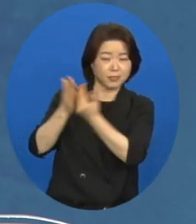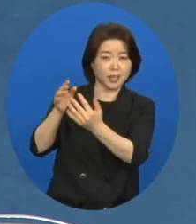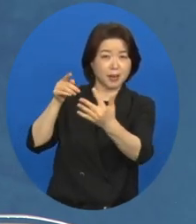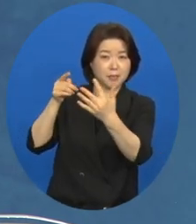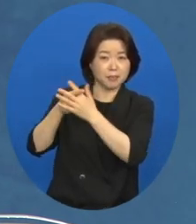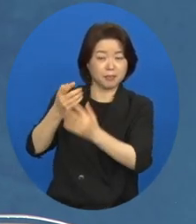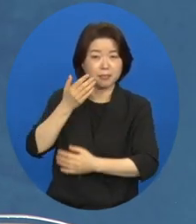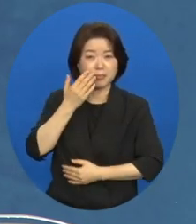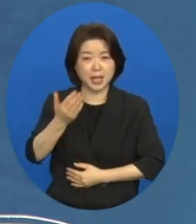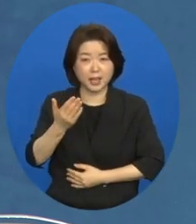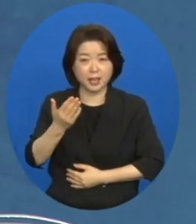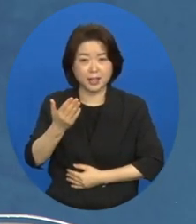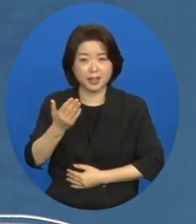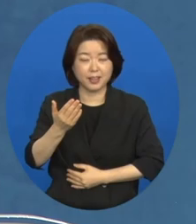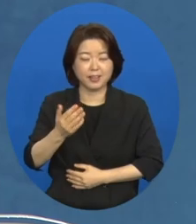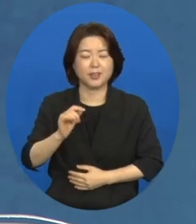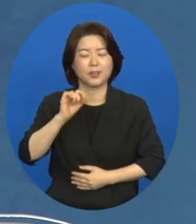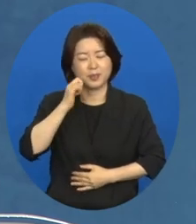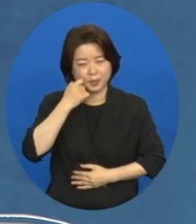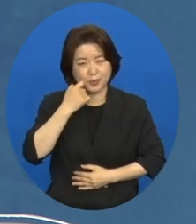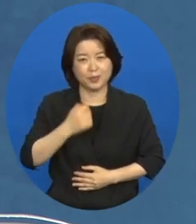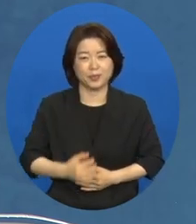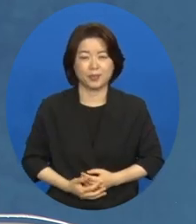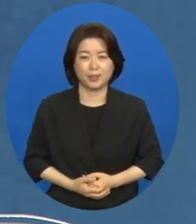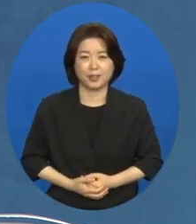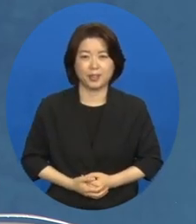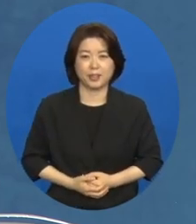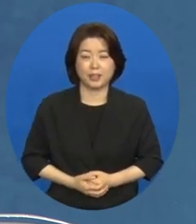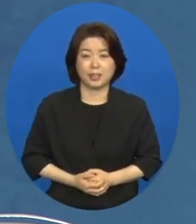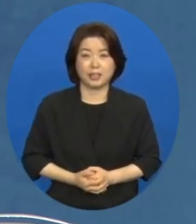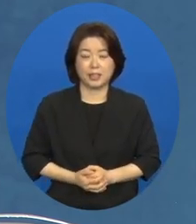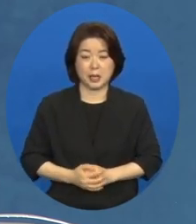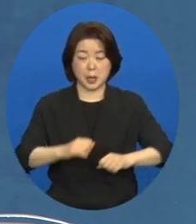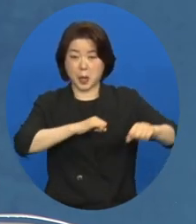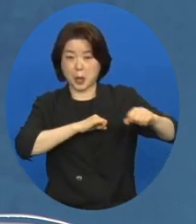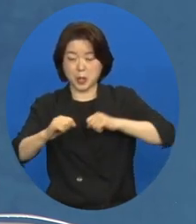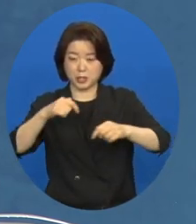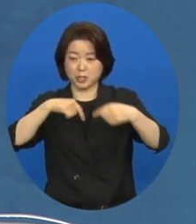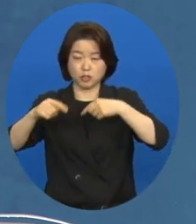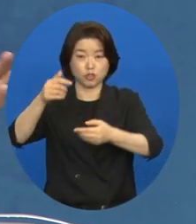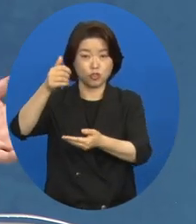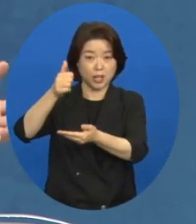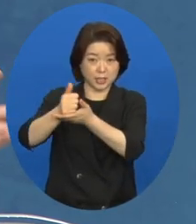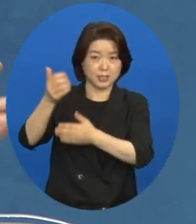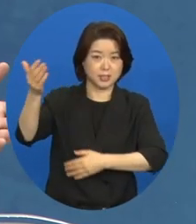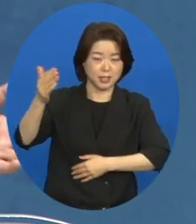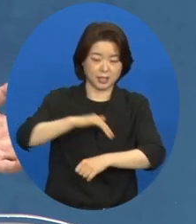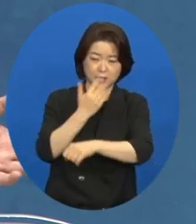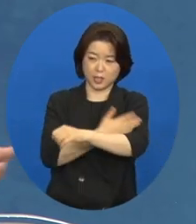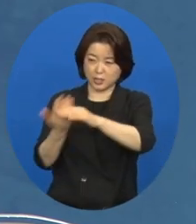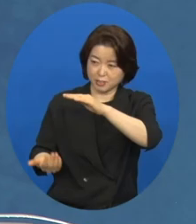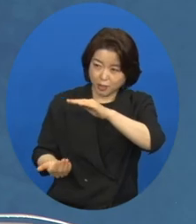수 있겠습니까? 역사의 주관자고 전능하신 분이라고 우리가 하나님을